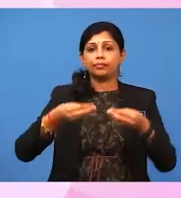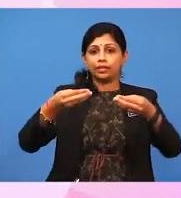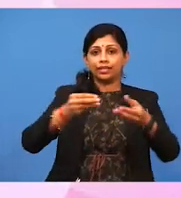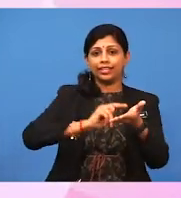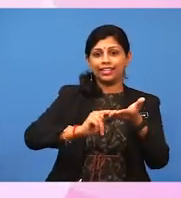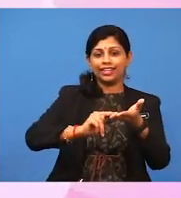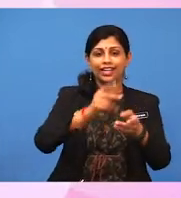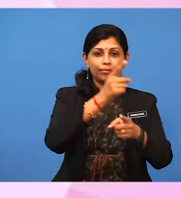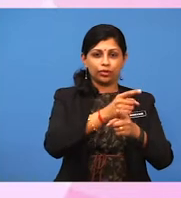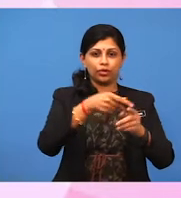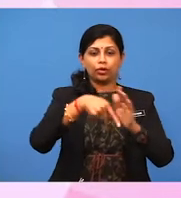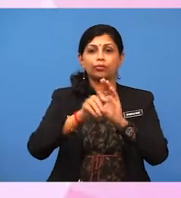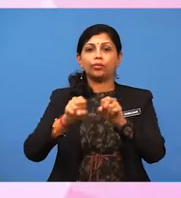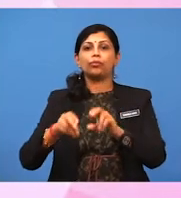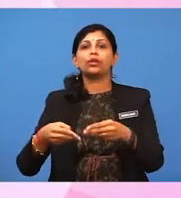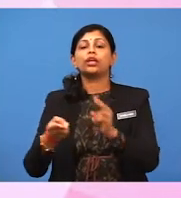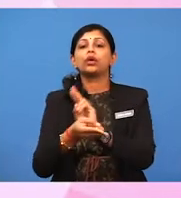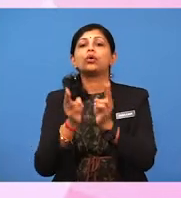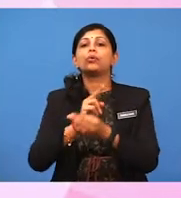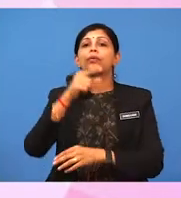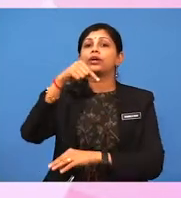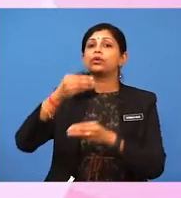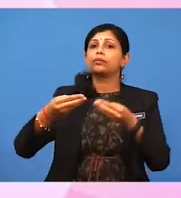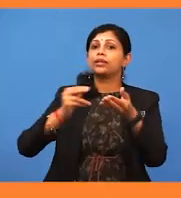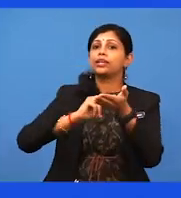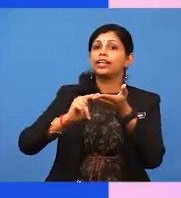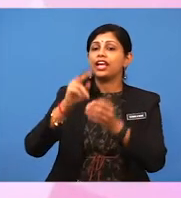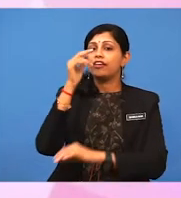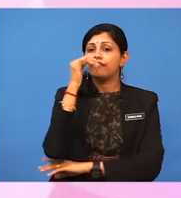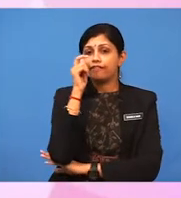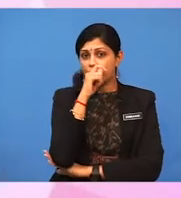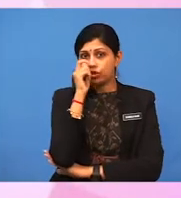true, pemboleh ubah Q diberi nilai boolean false.